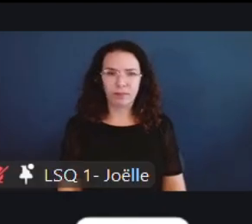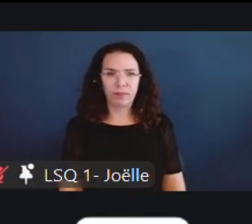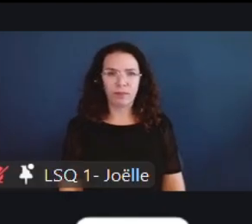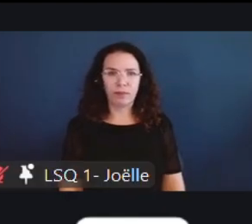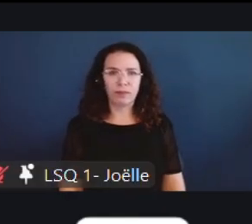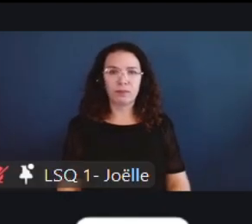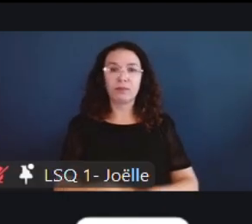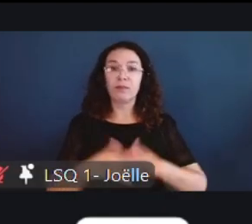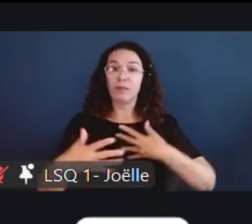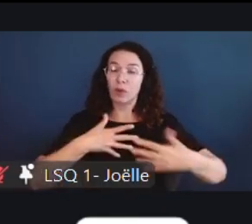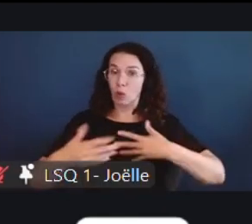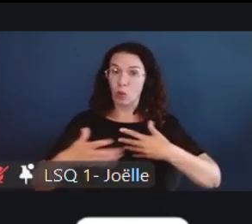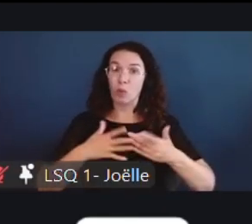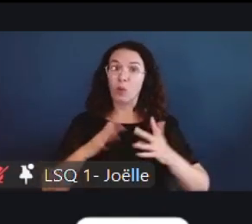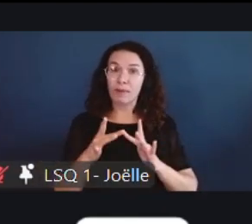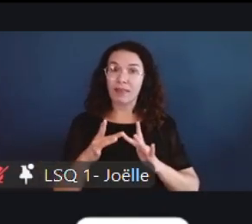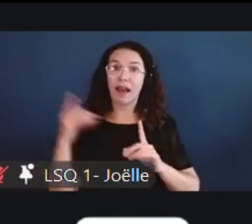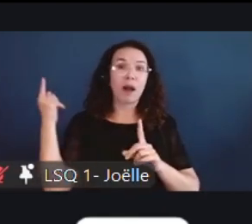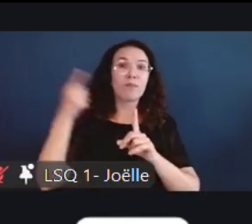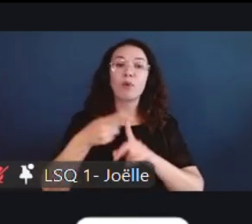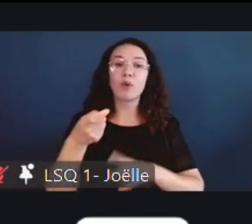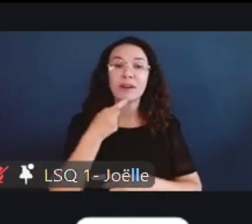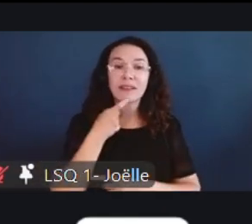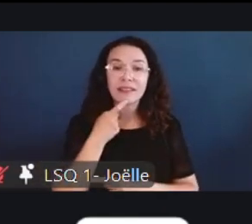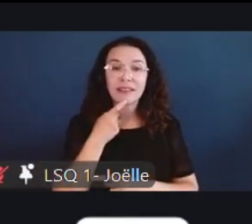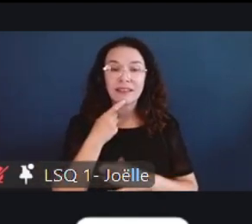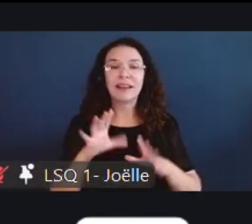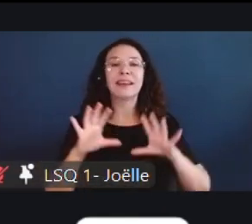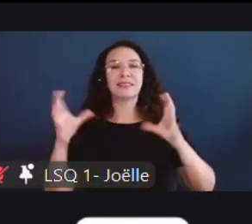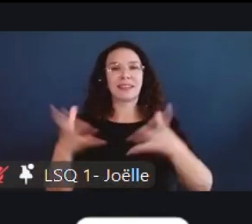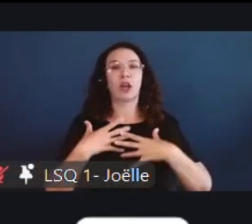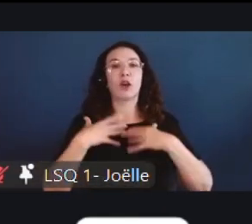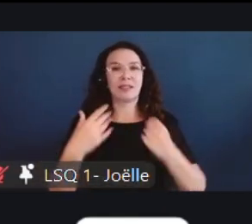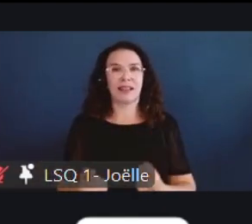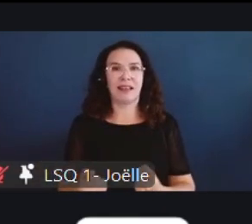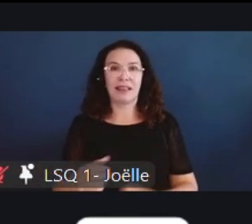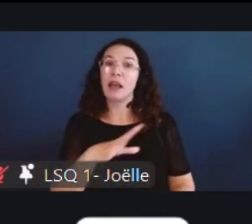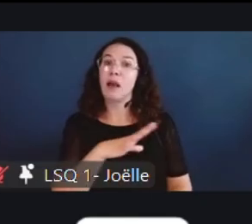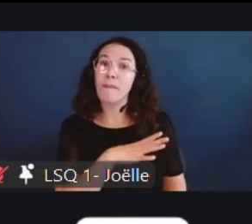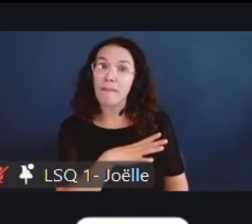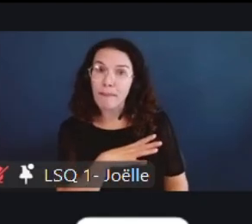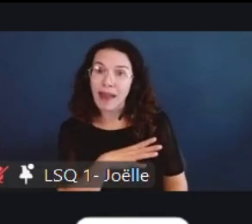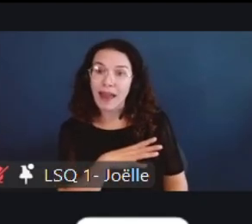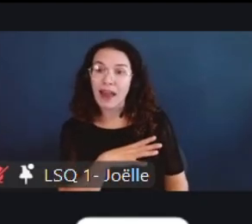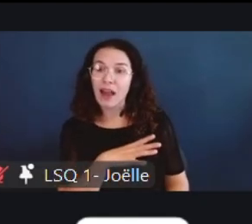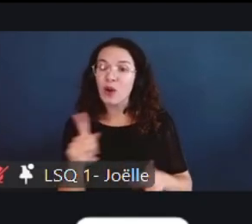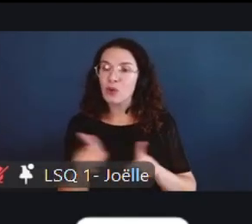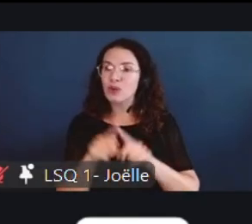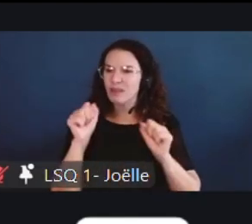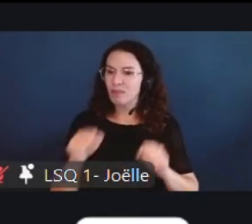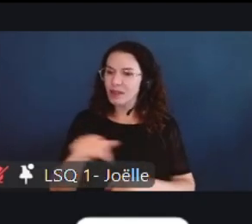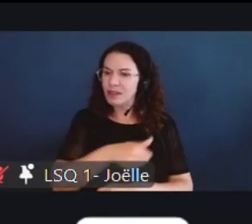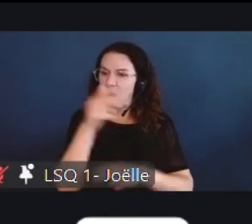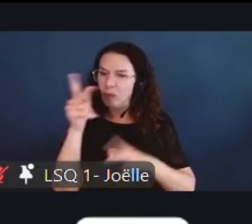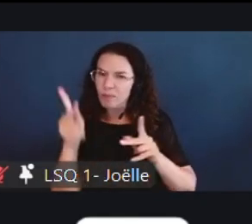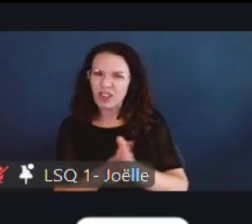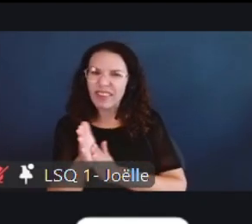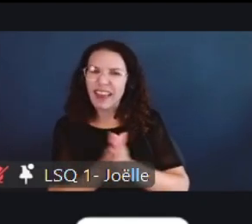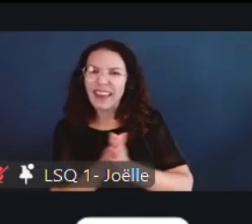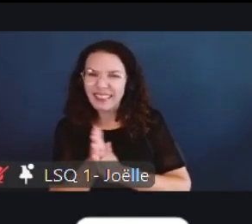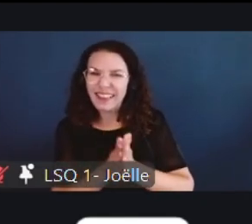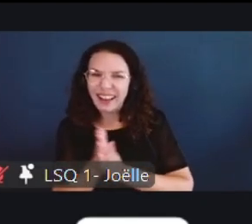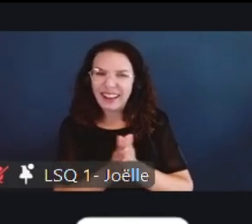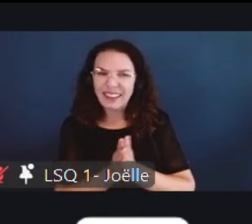Ce webinaire vise principalement le secteur de la santé, mais on sait qu'il pourrait intéresser d'autres personnes